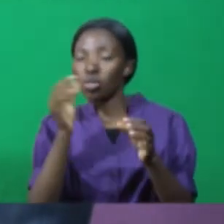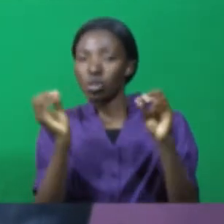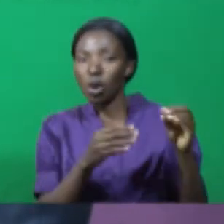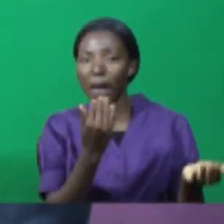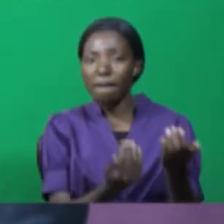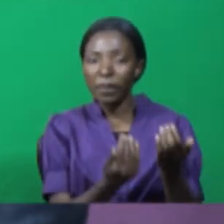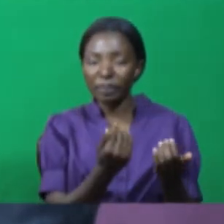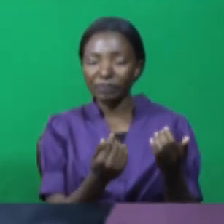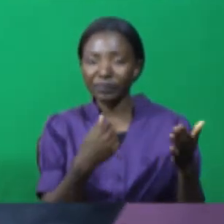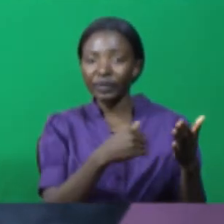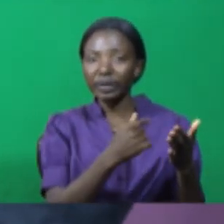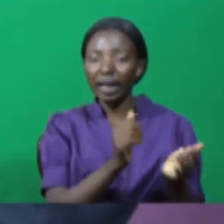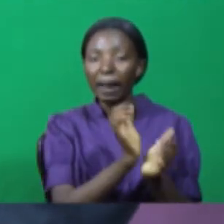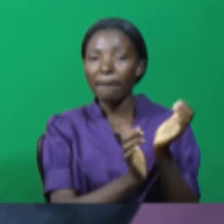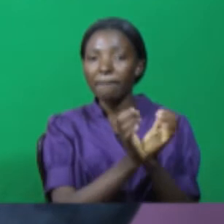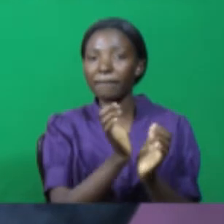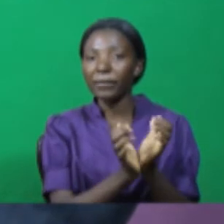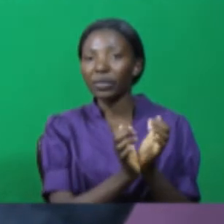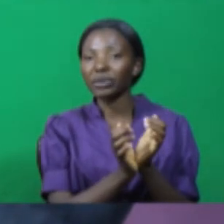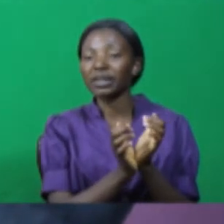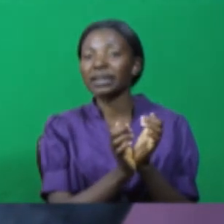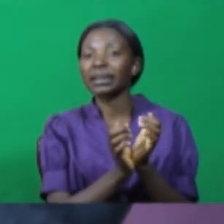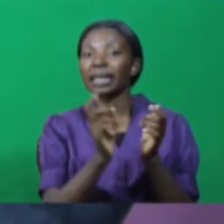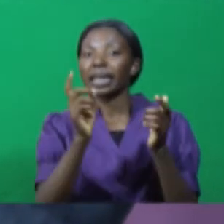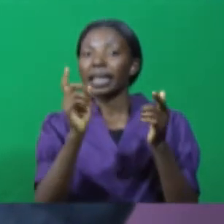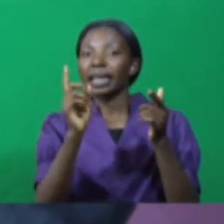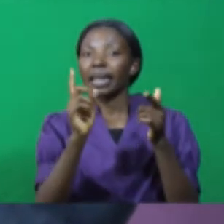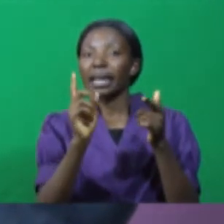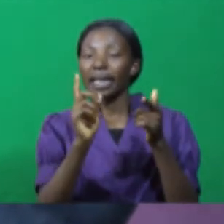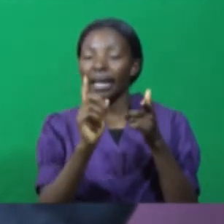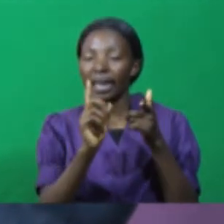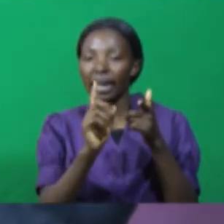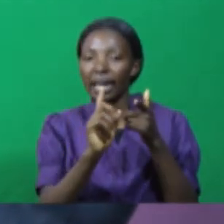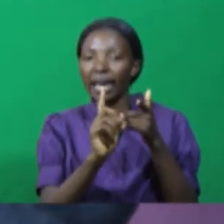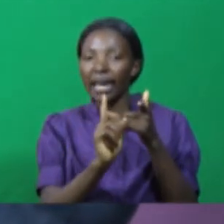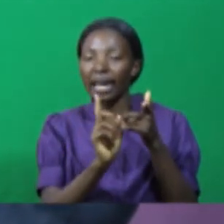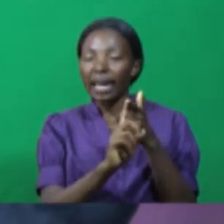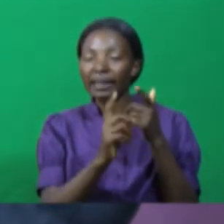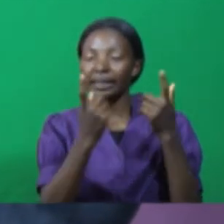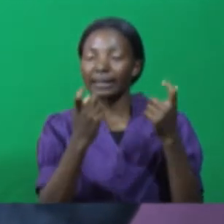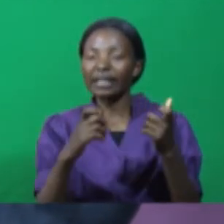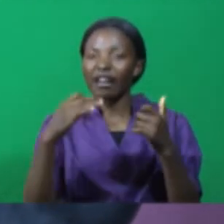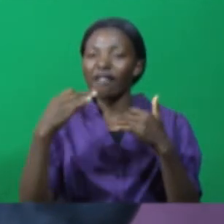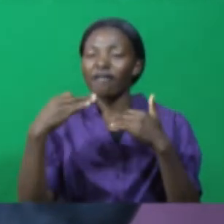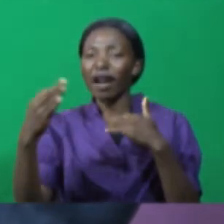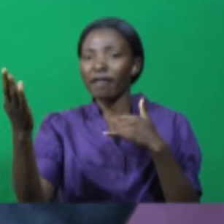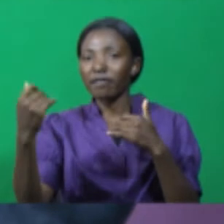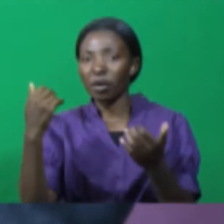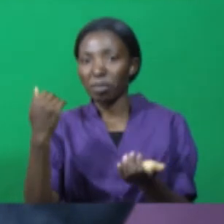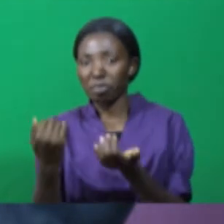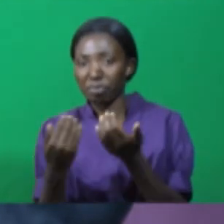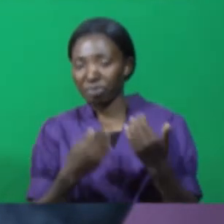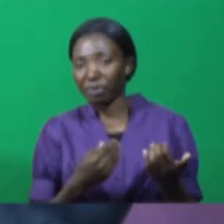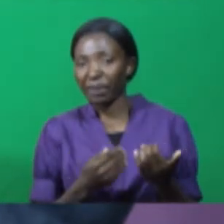akandogara pasi pakatarisana naye nambwe ingasvike nambwe inenge ingasvike museve kana waposhwa. Mm-hmm. Nokuti